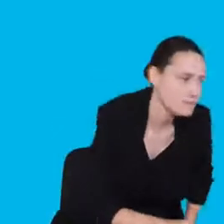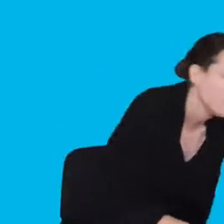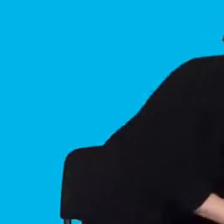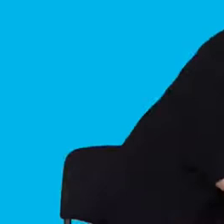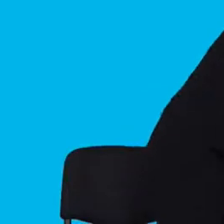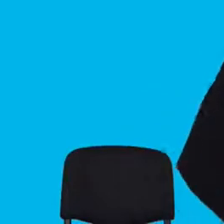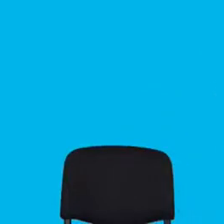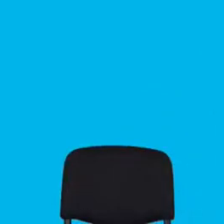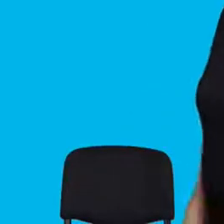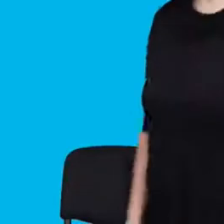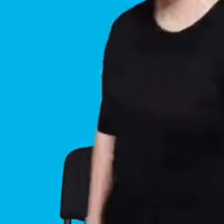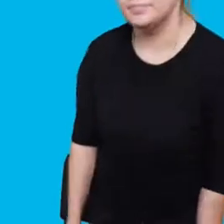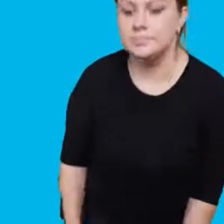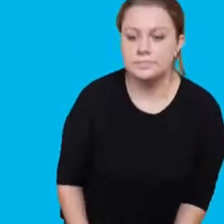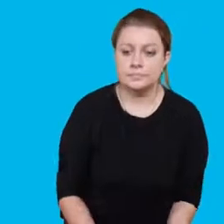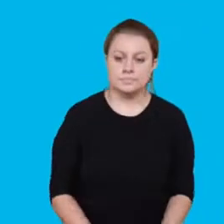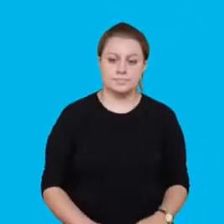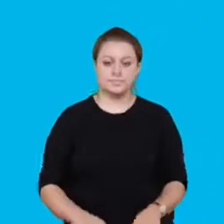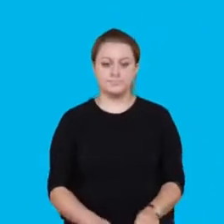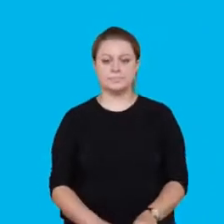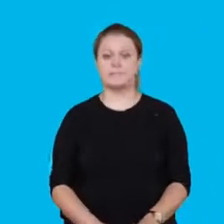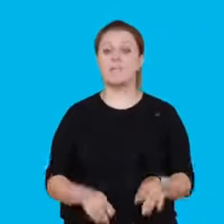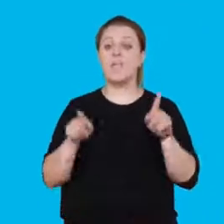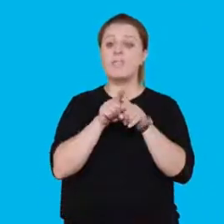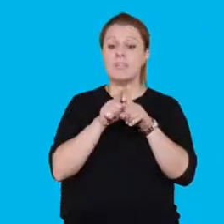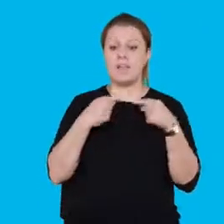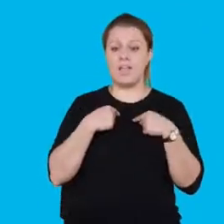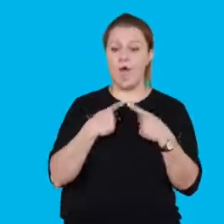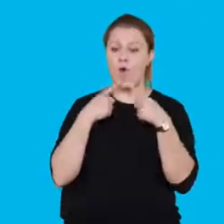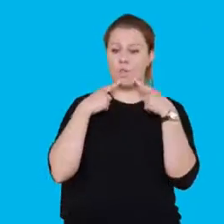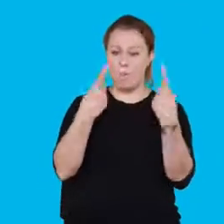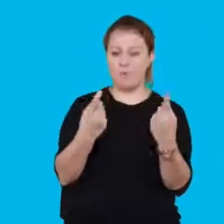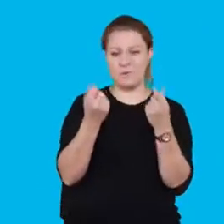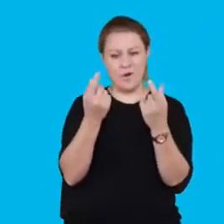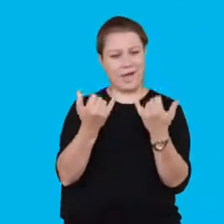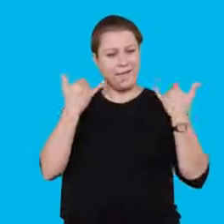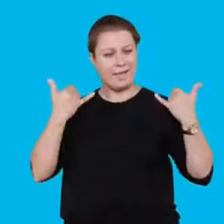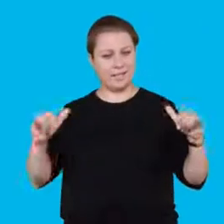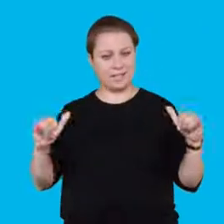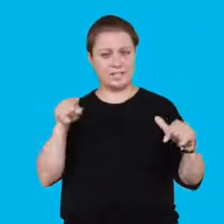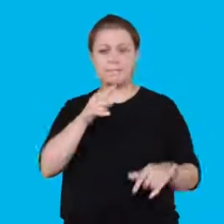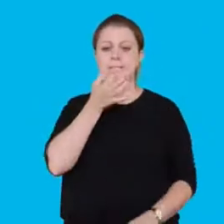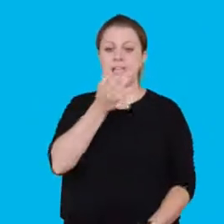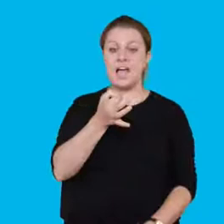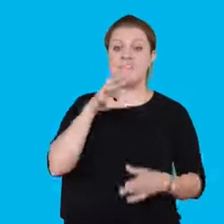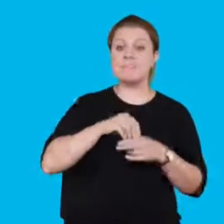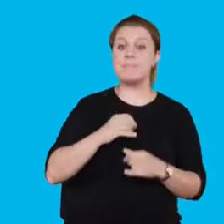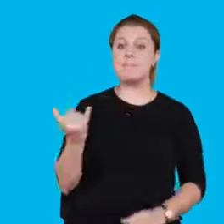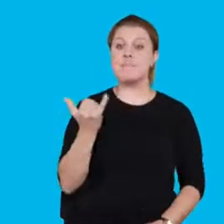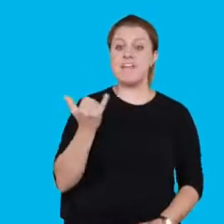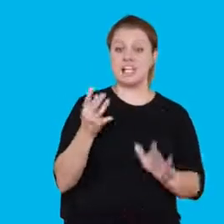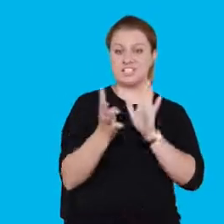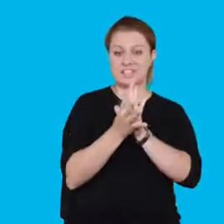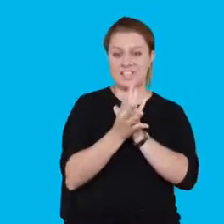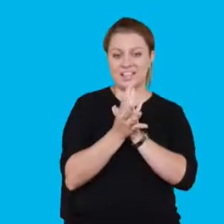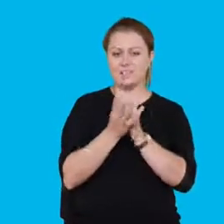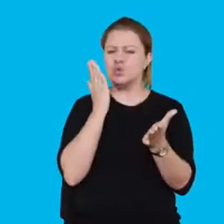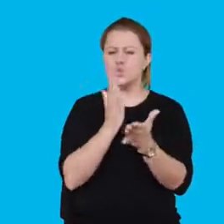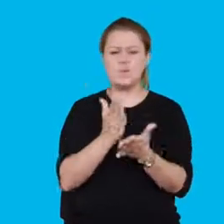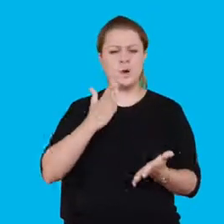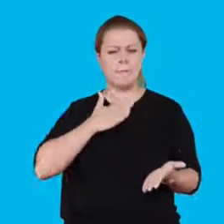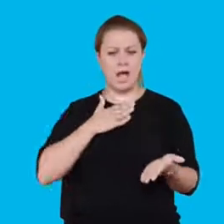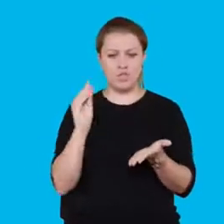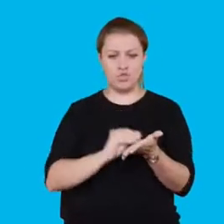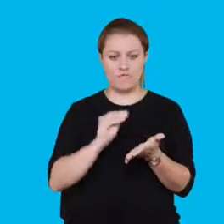Dobrze, to może ja teraz odpowiem odrobinę inaczej na to pytanie. No więc wiek XIX przyniósł doświadczenie pierwsze